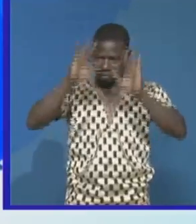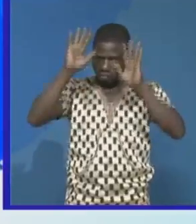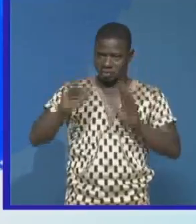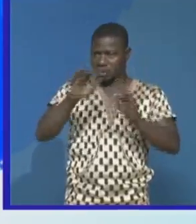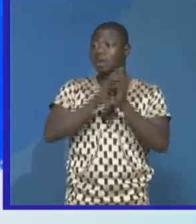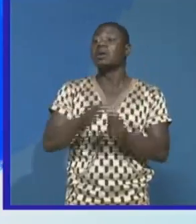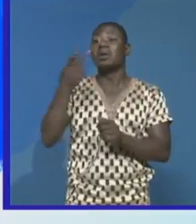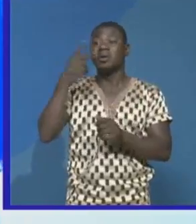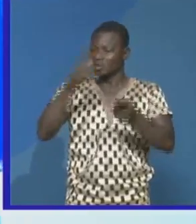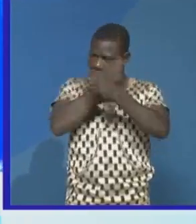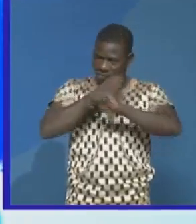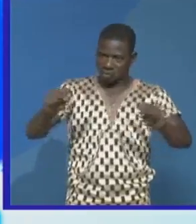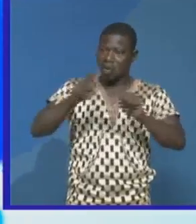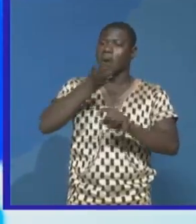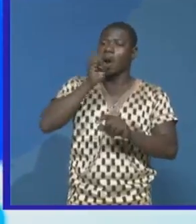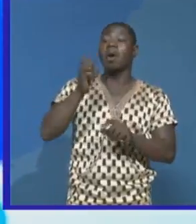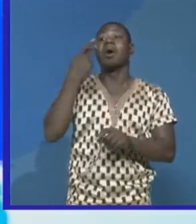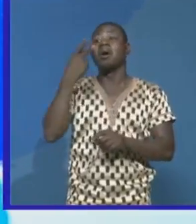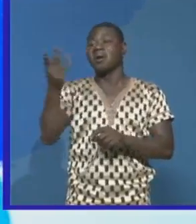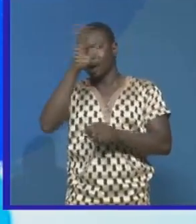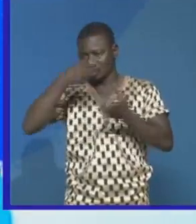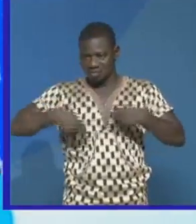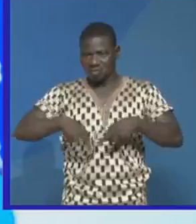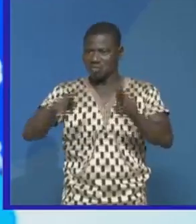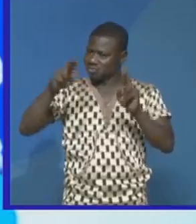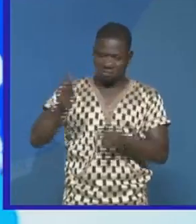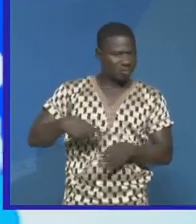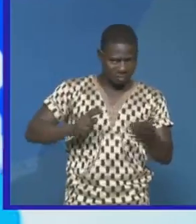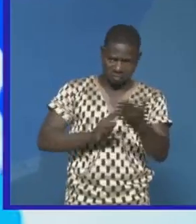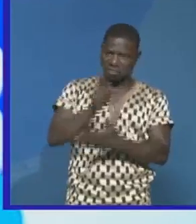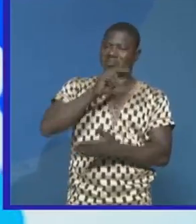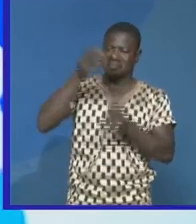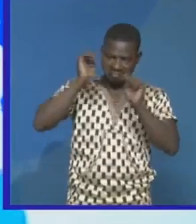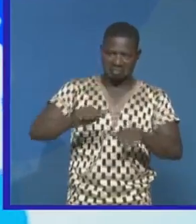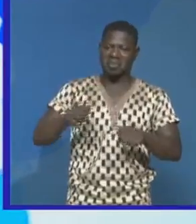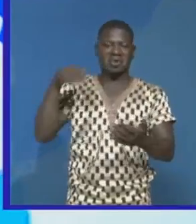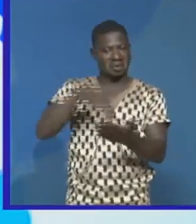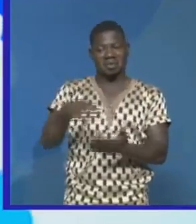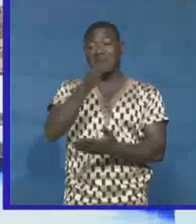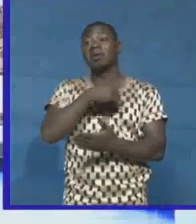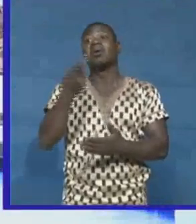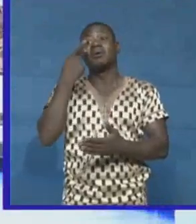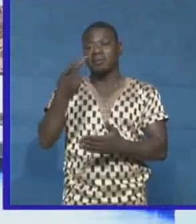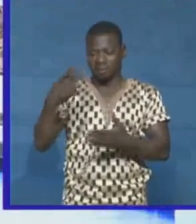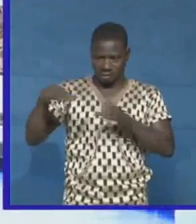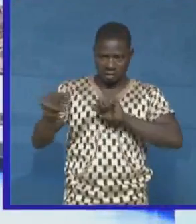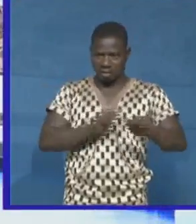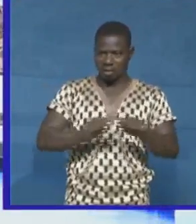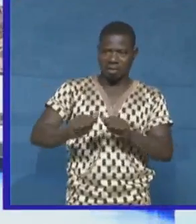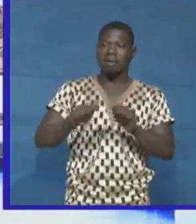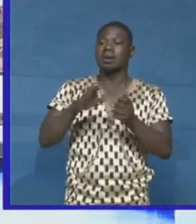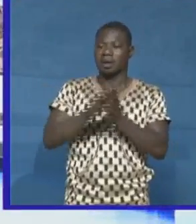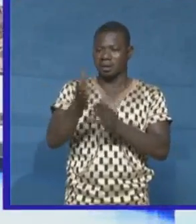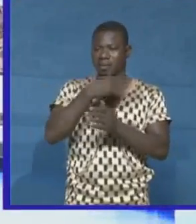la plus grande majorité impraticables et cela n'est pas sans causer quelques désagréments. On fait le constat sur place avec Arainatou